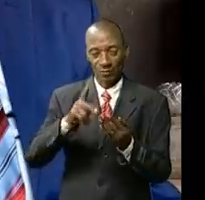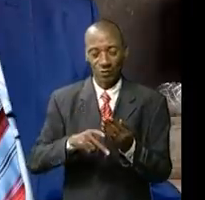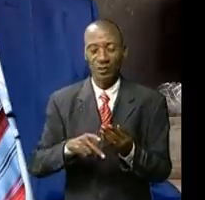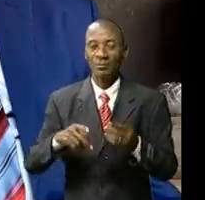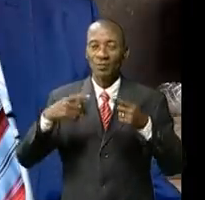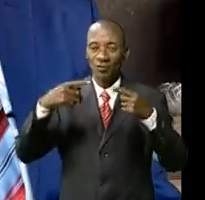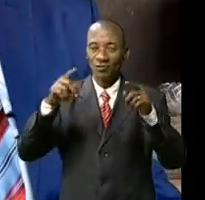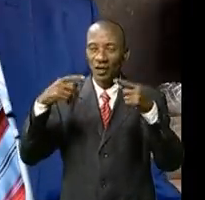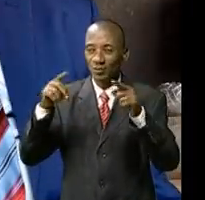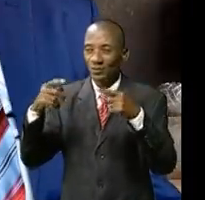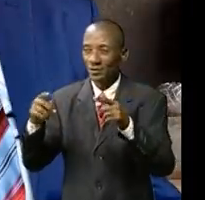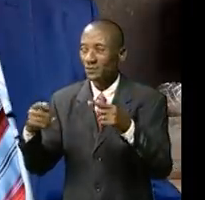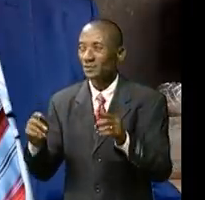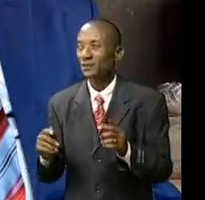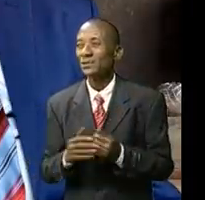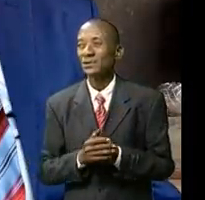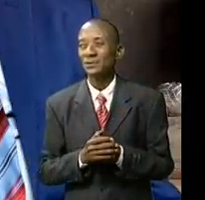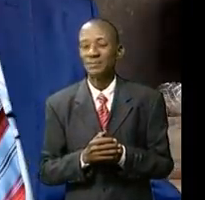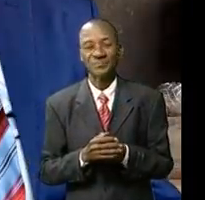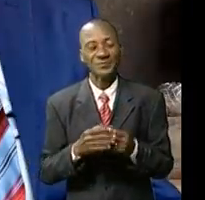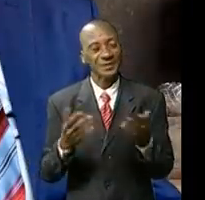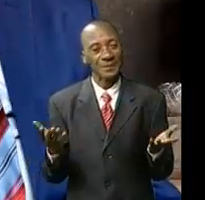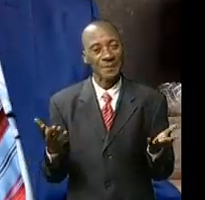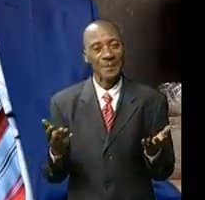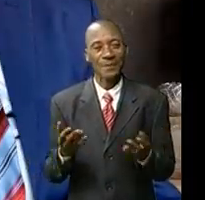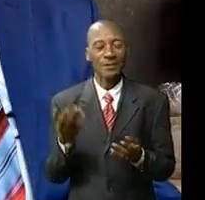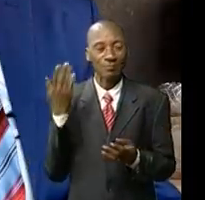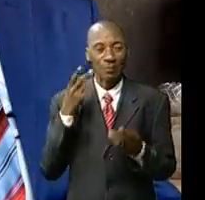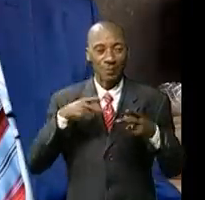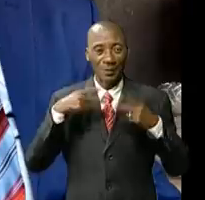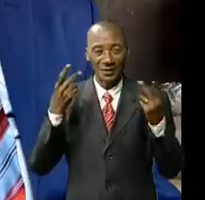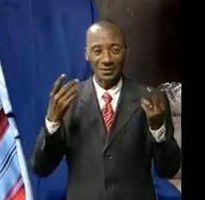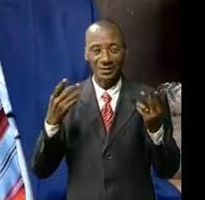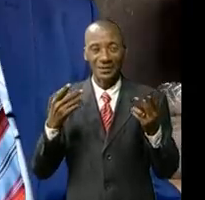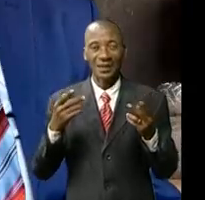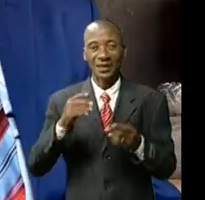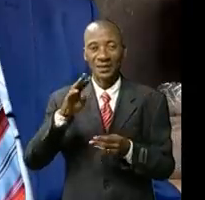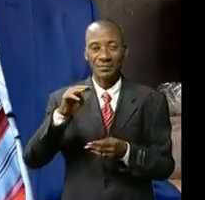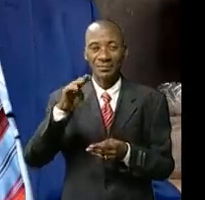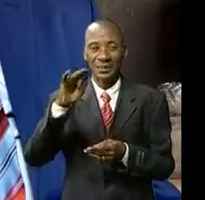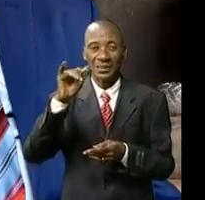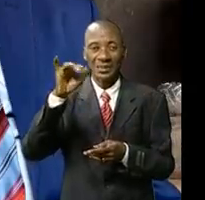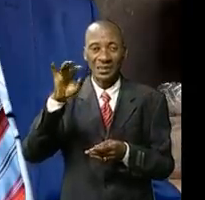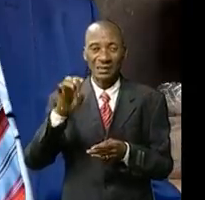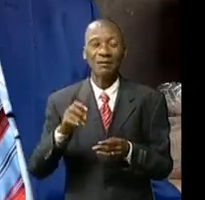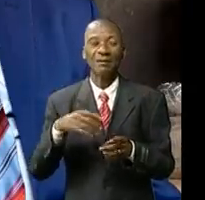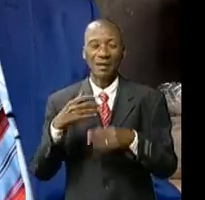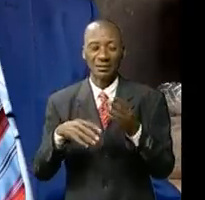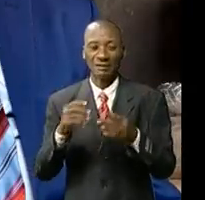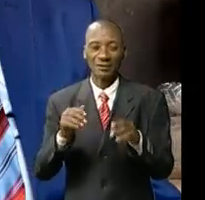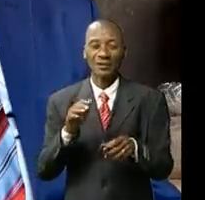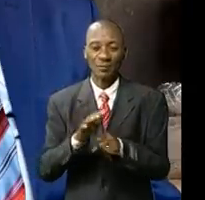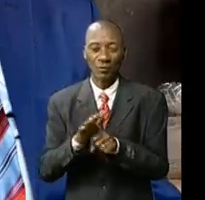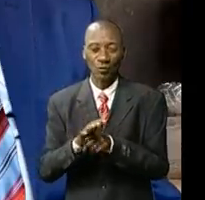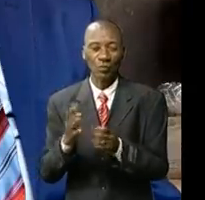afin de connaître les lieux indiqués pour le recueillement ainsi que les dispositions irrelatives. À Kinshasa, le recueillement se tient